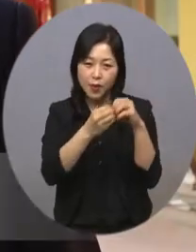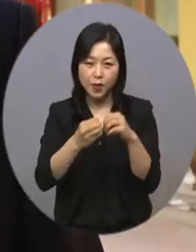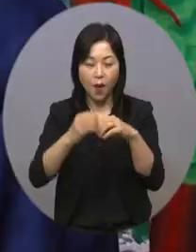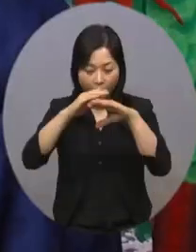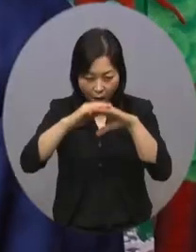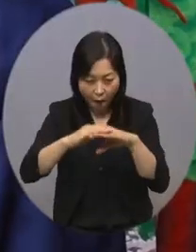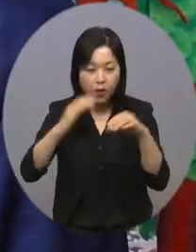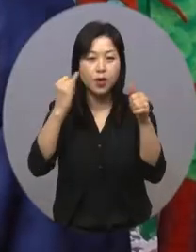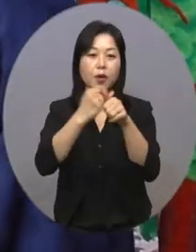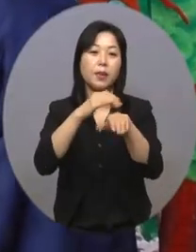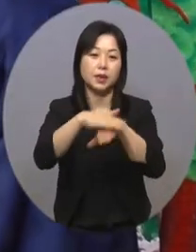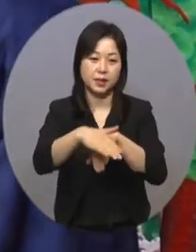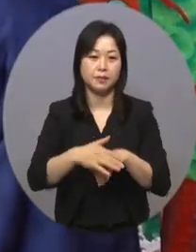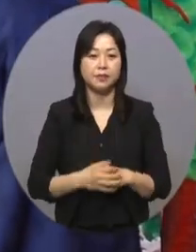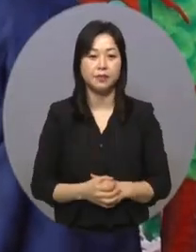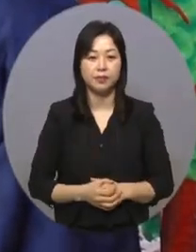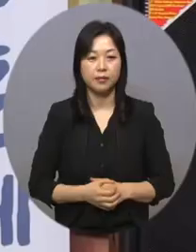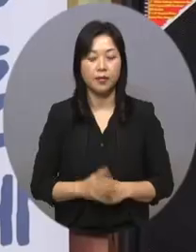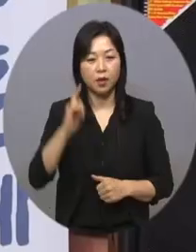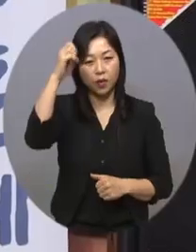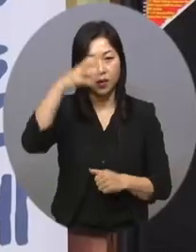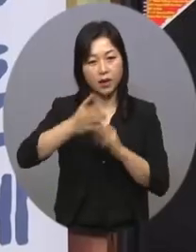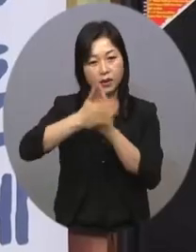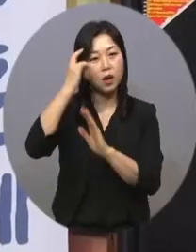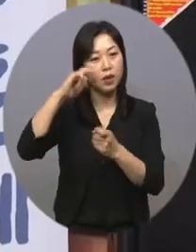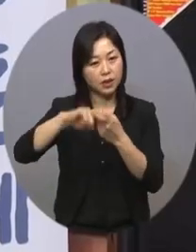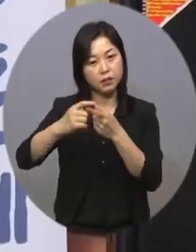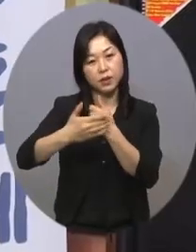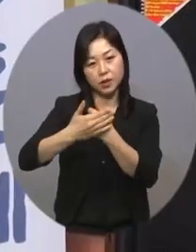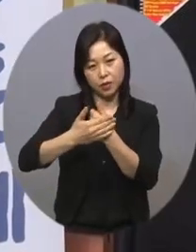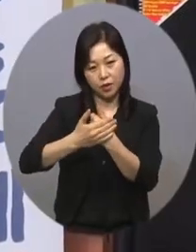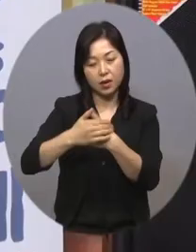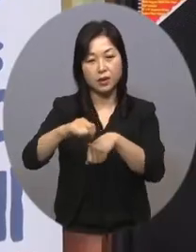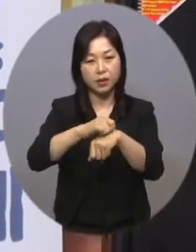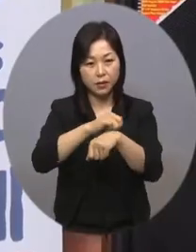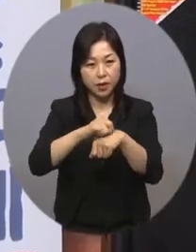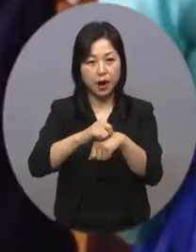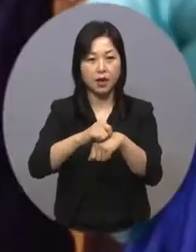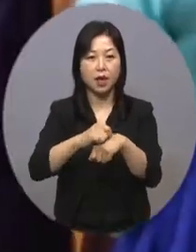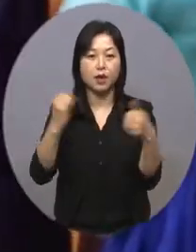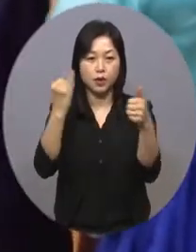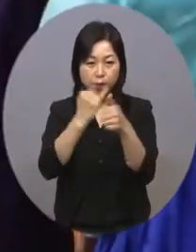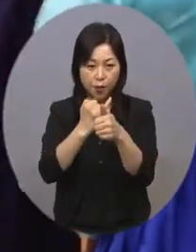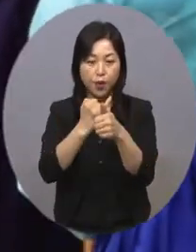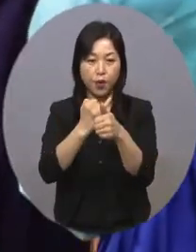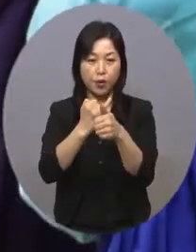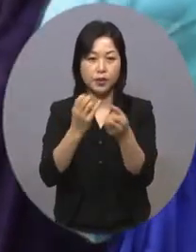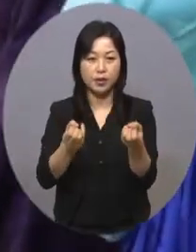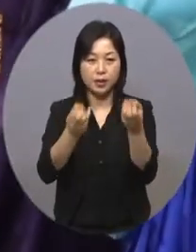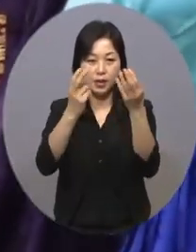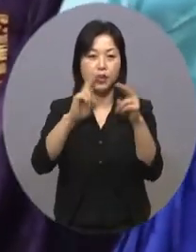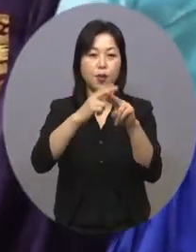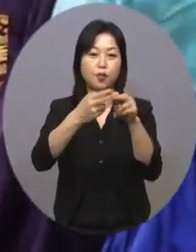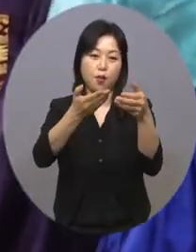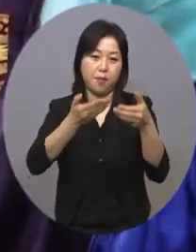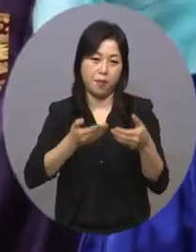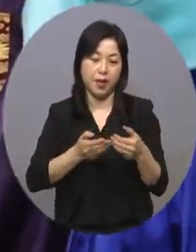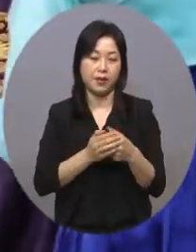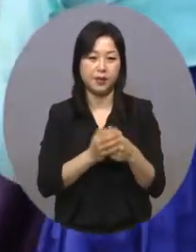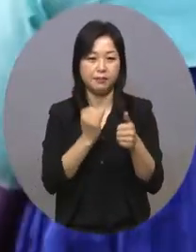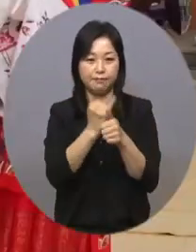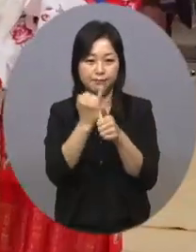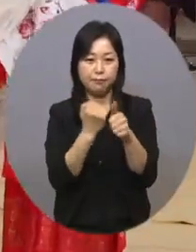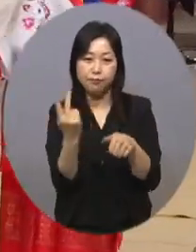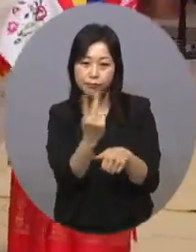있습니다. 고양시의 관심과 지원 덕분에 아주 특별한 결혼식을 선물로 받은 신랑 신부의